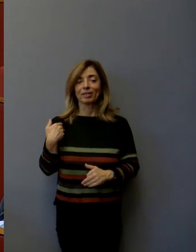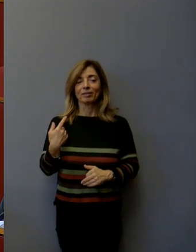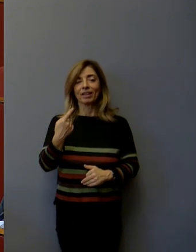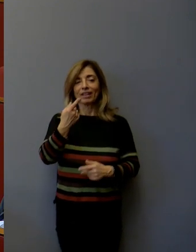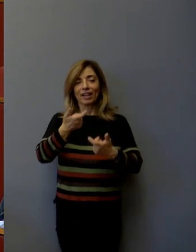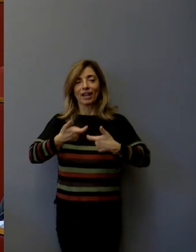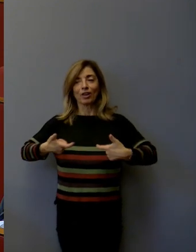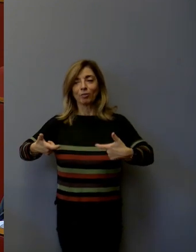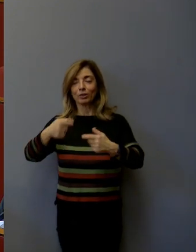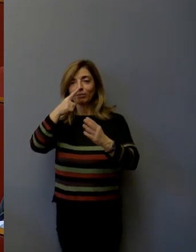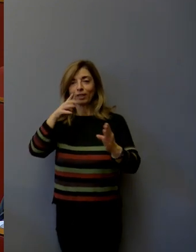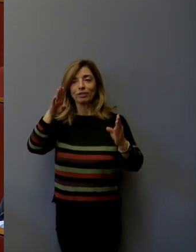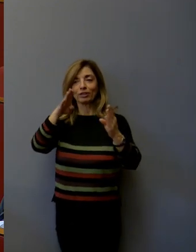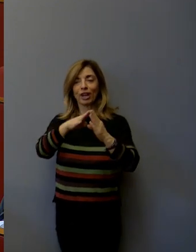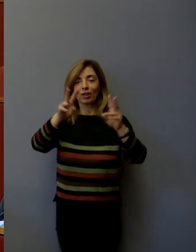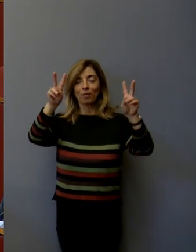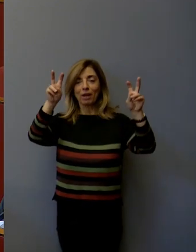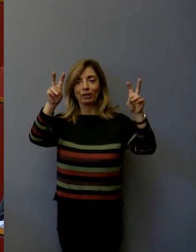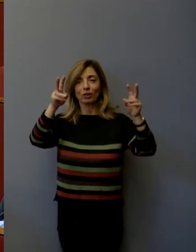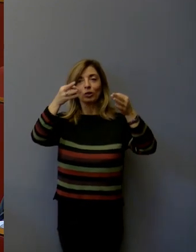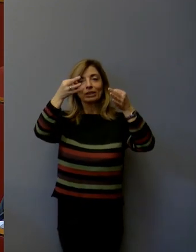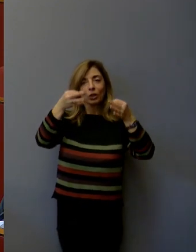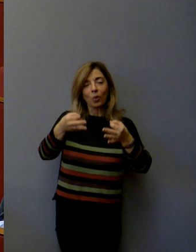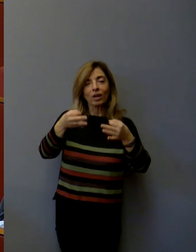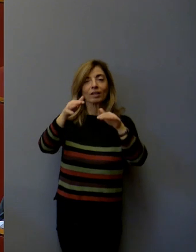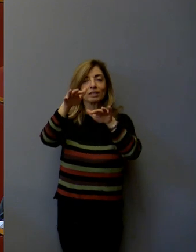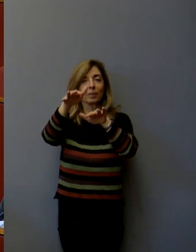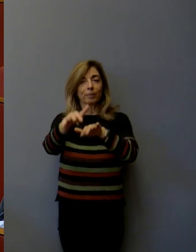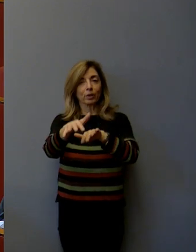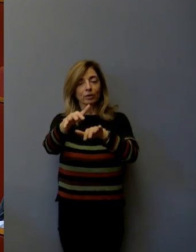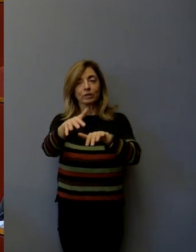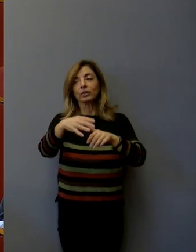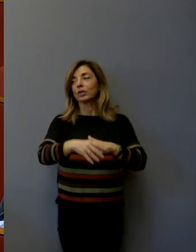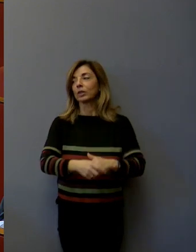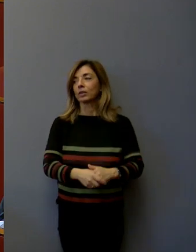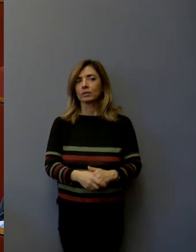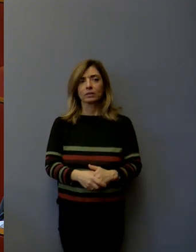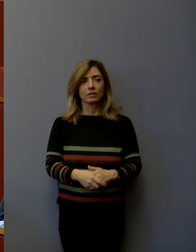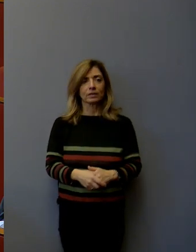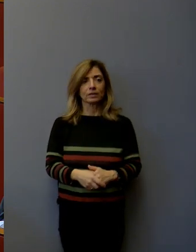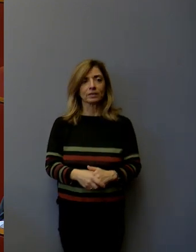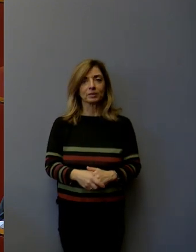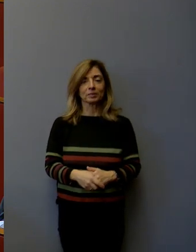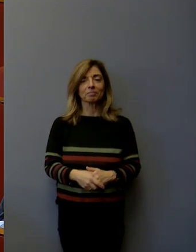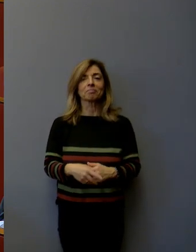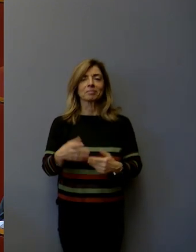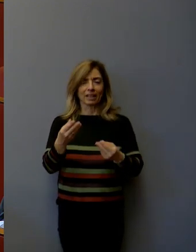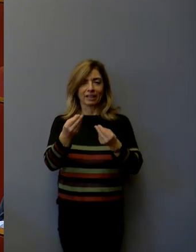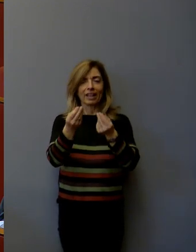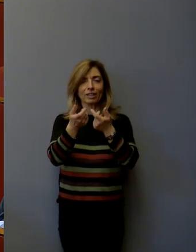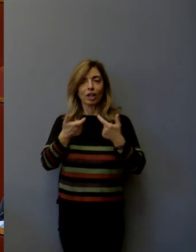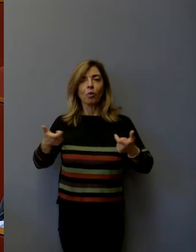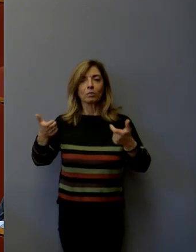della sicurezza della Protezione Abbiamo affidato Abbiamo affrontato in molte commissioni i temi che